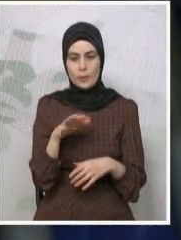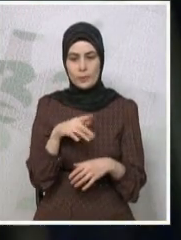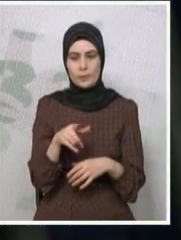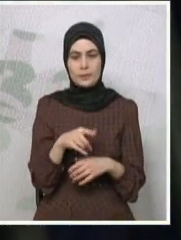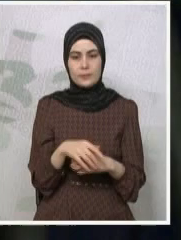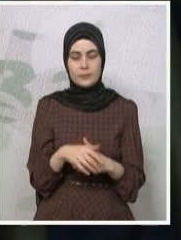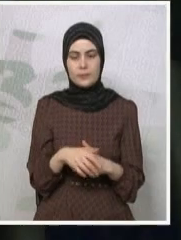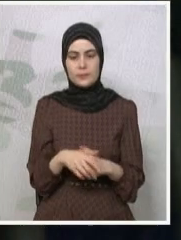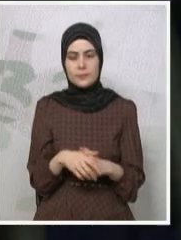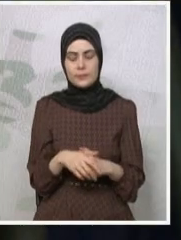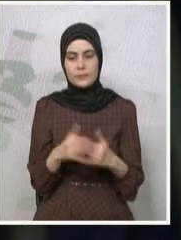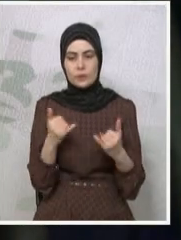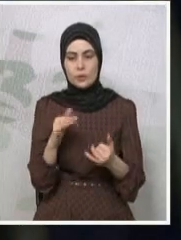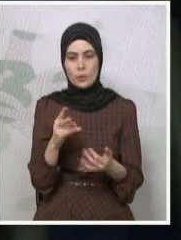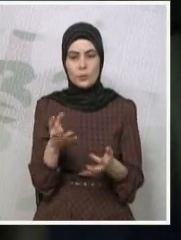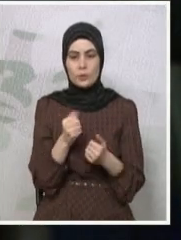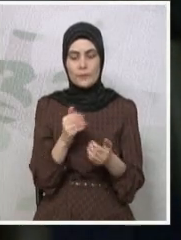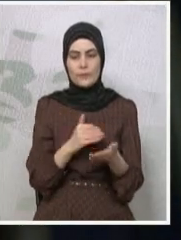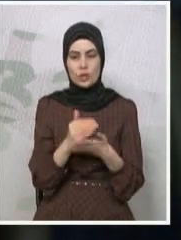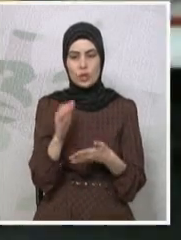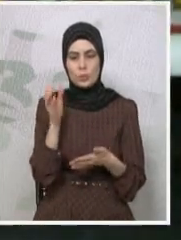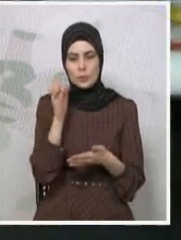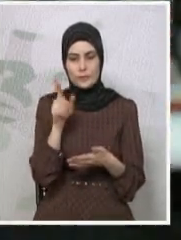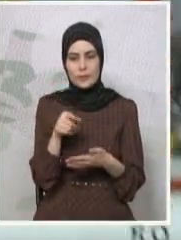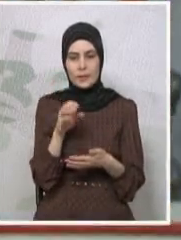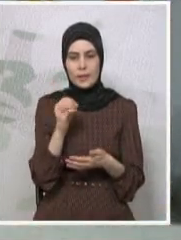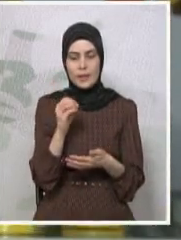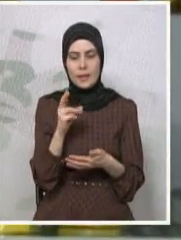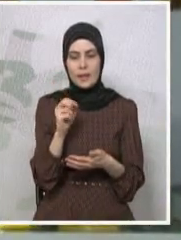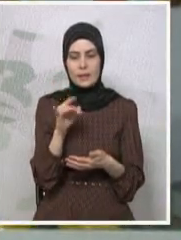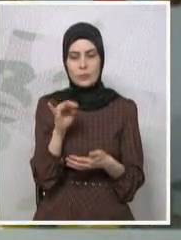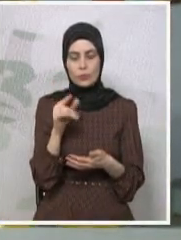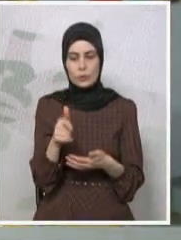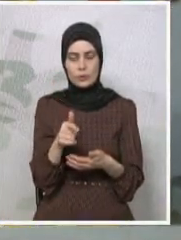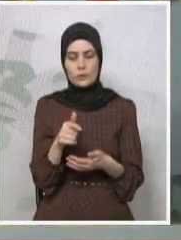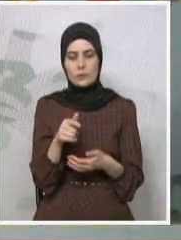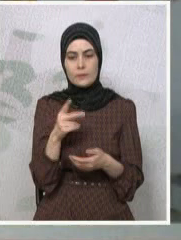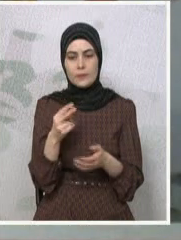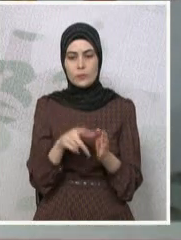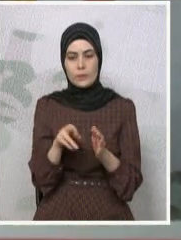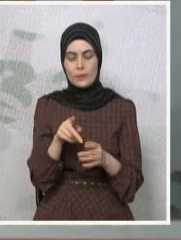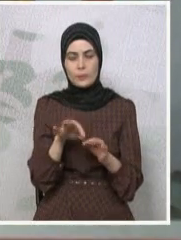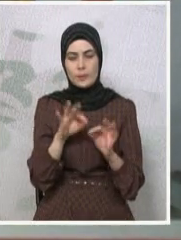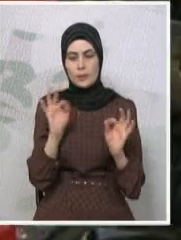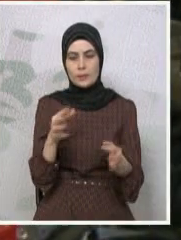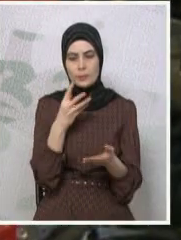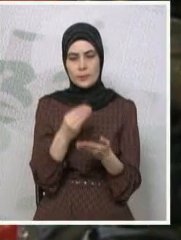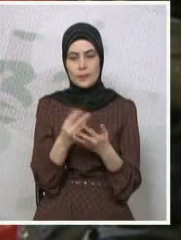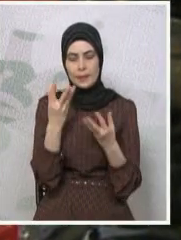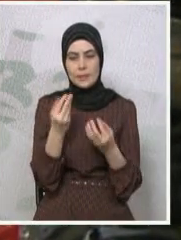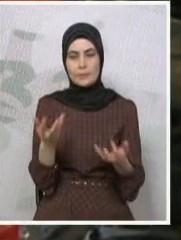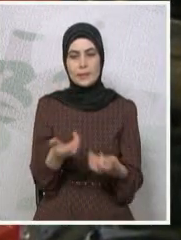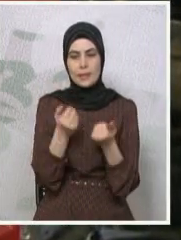пожарная безопасность. Сейчас получает высшее образование в Екатеринбурге. 27 января свой профессиональный праздник – День